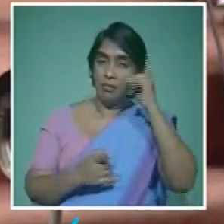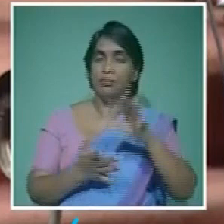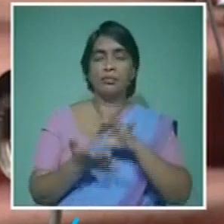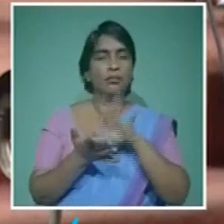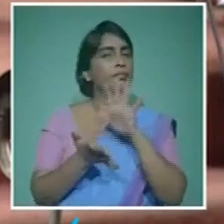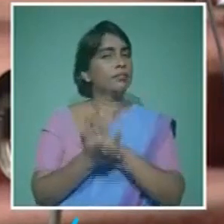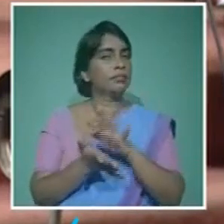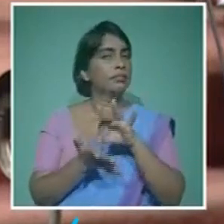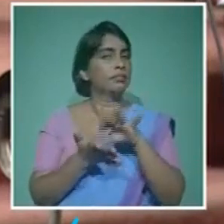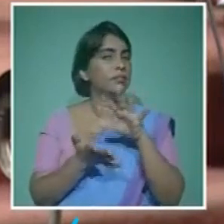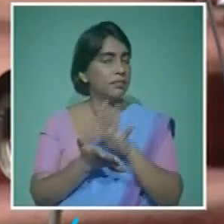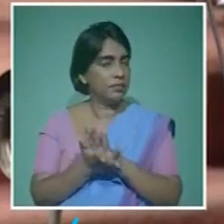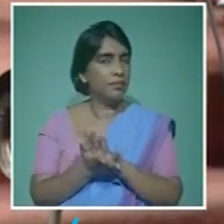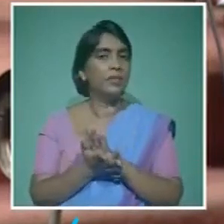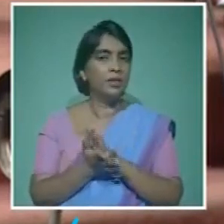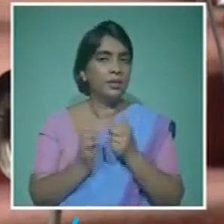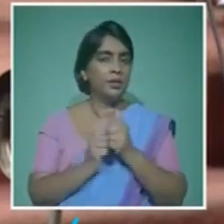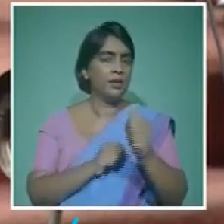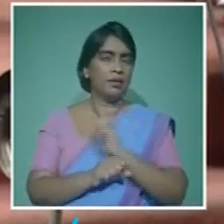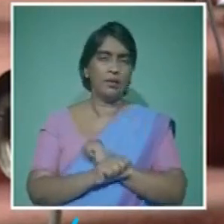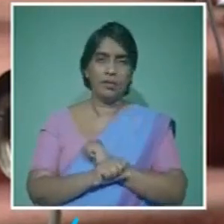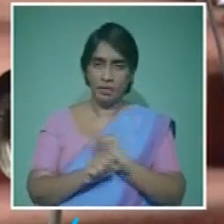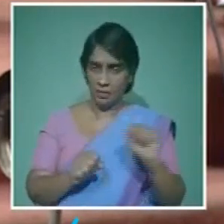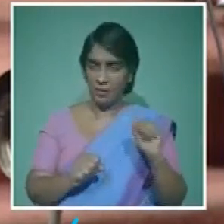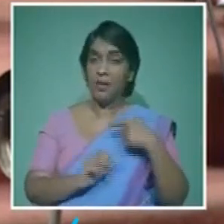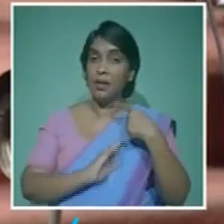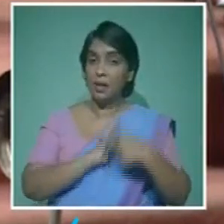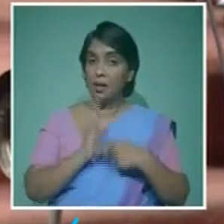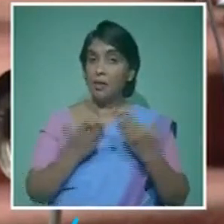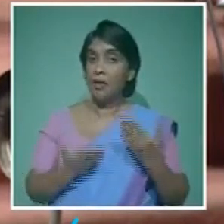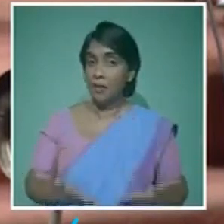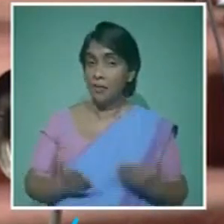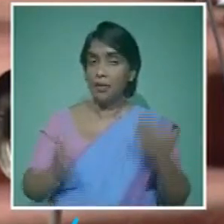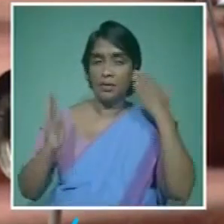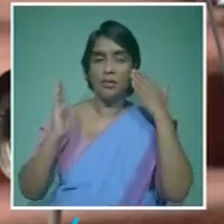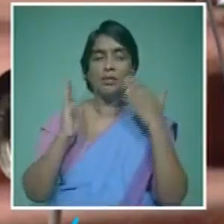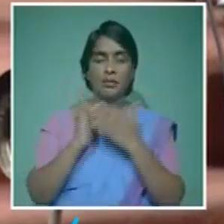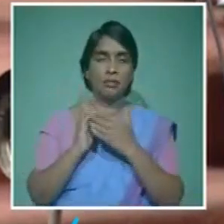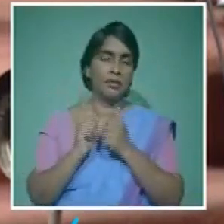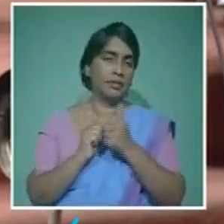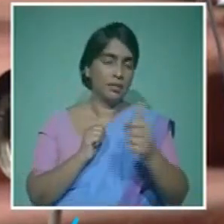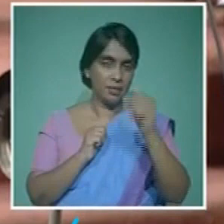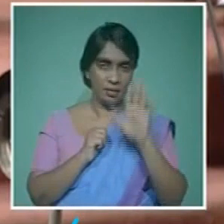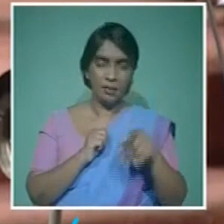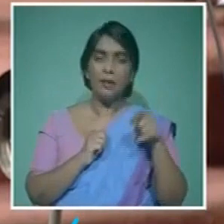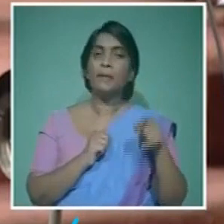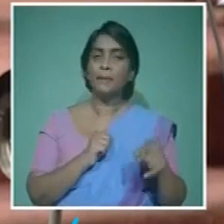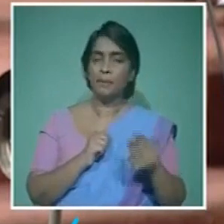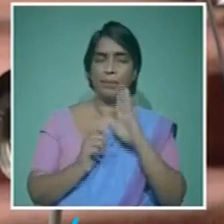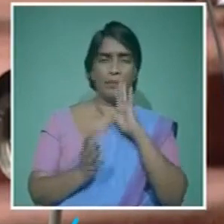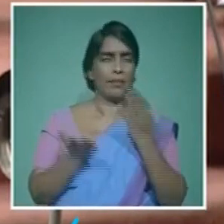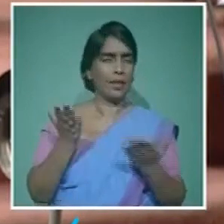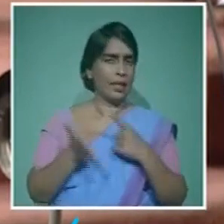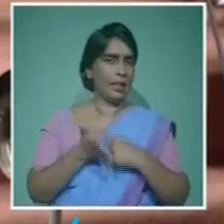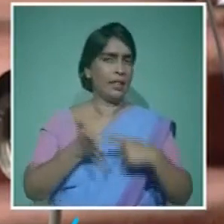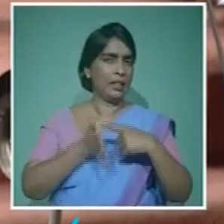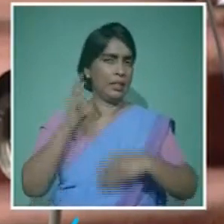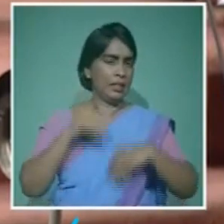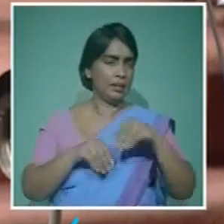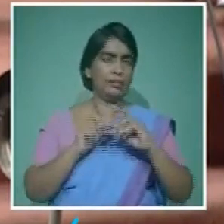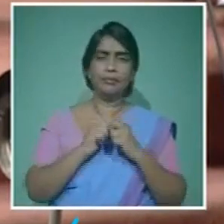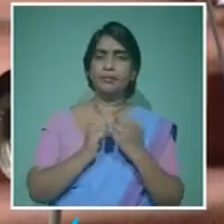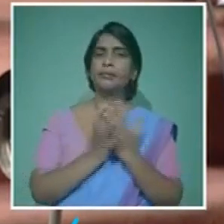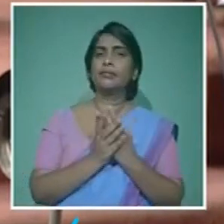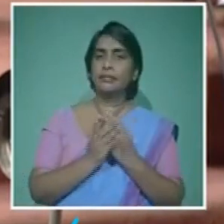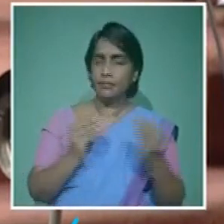தீர்வை எடுக்கக்கூடாது. இன்றிருக்கிற நிலையிலே ஒரு நியாயமான ஒரு அரசியல் தீர்வைத்தான் இந்த முழுமையான ஒரு